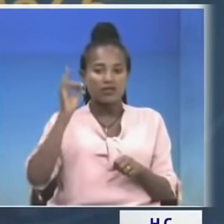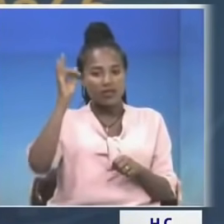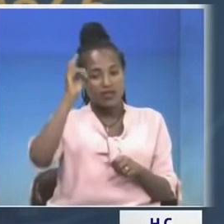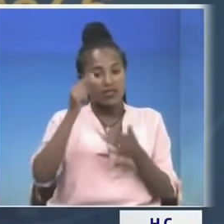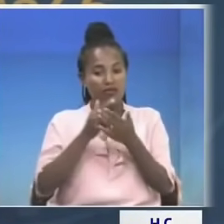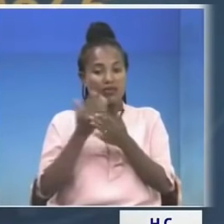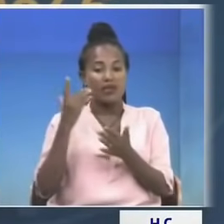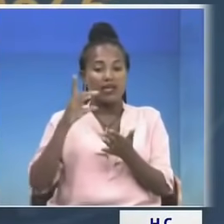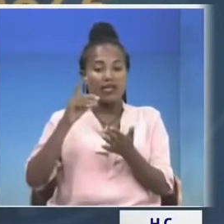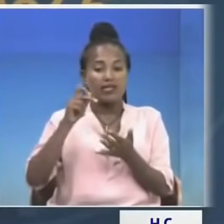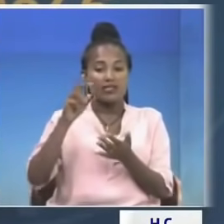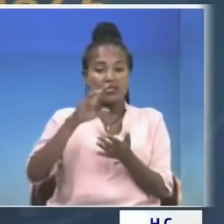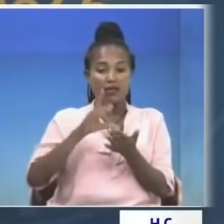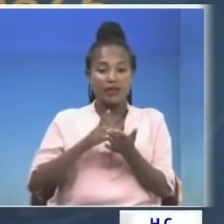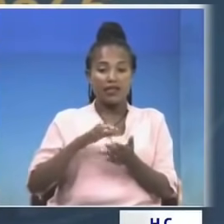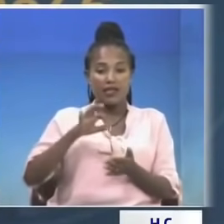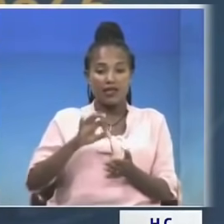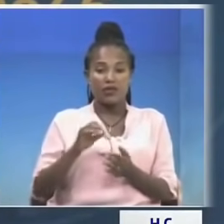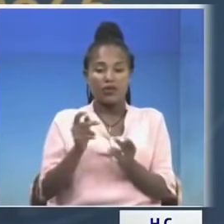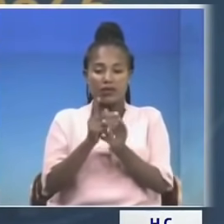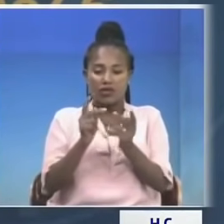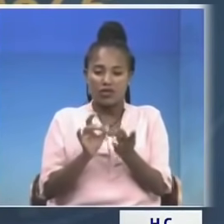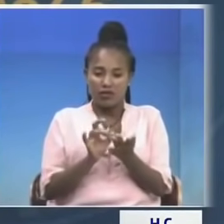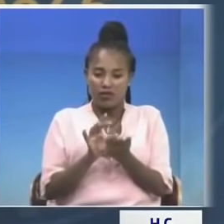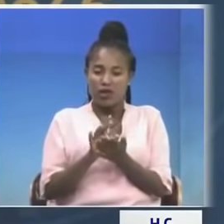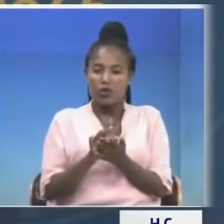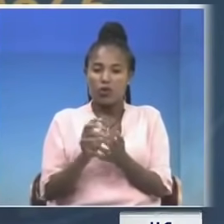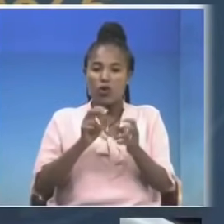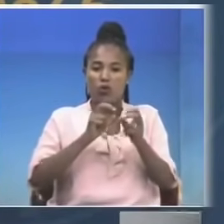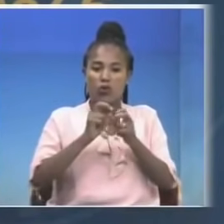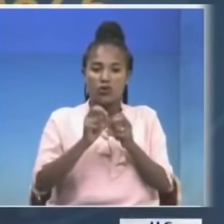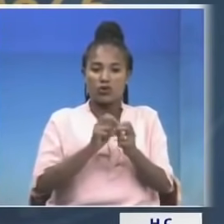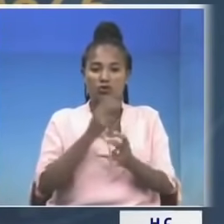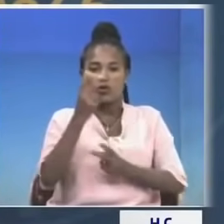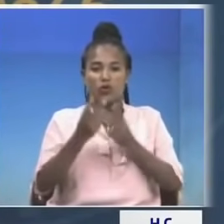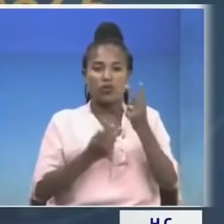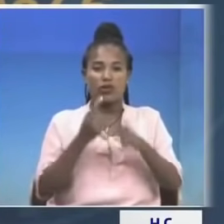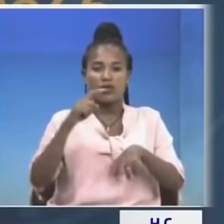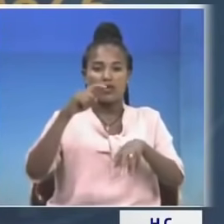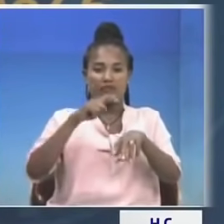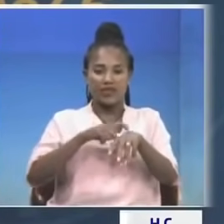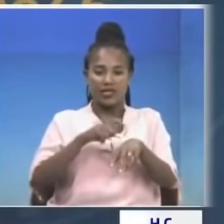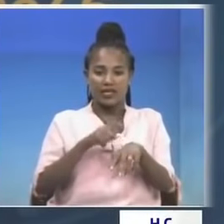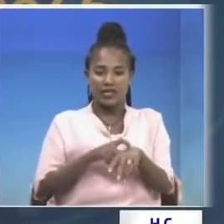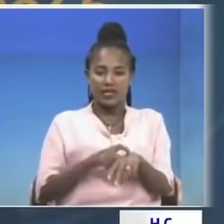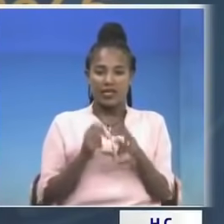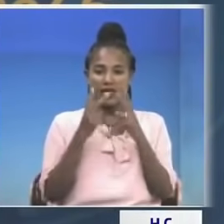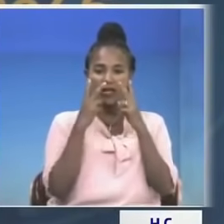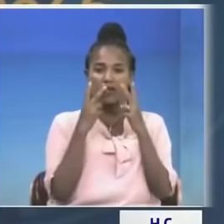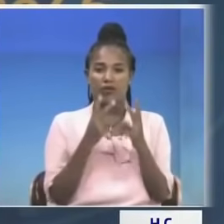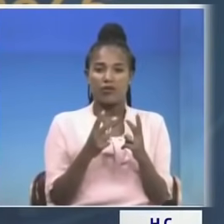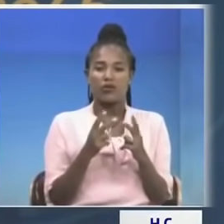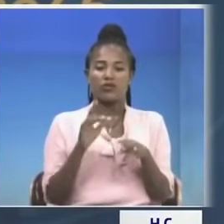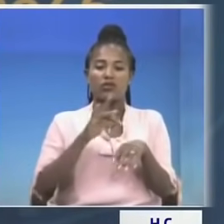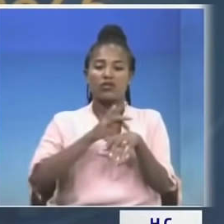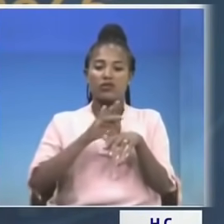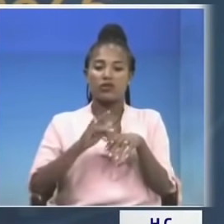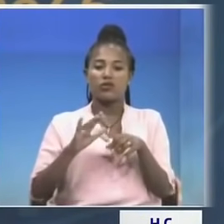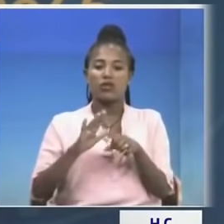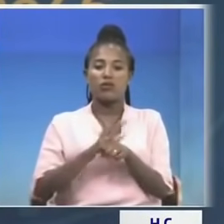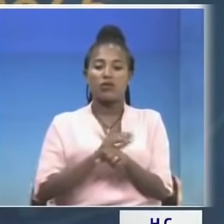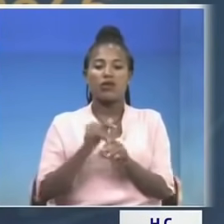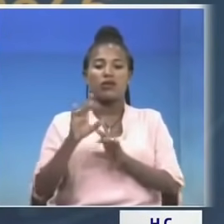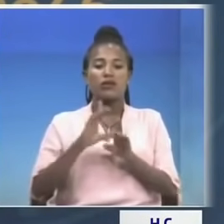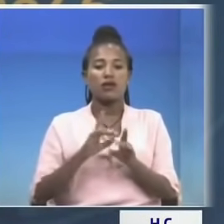በደሴ ከተማ ተገኝተው ከቀያቸው የተፈናቀሉ ወገኖችን በጎበኙበት ወቅት የተመለከቷቸውን ክፍተቶች ለመሙላት